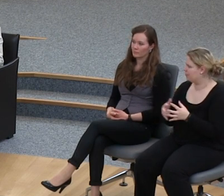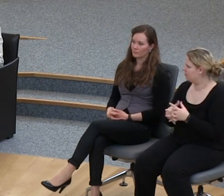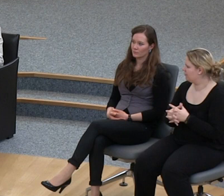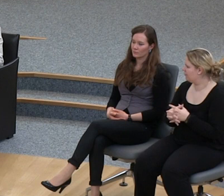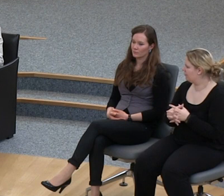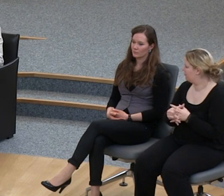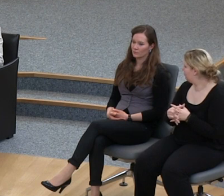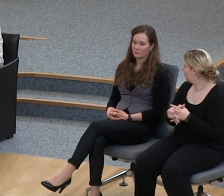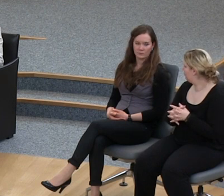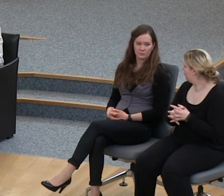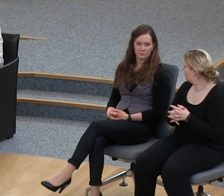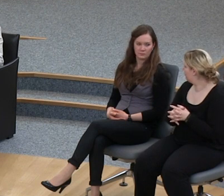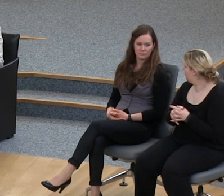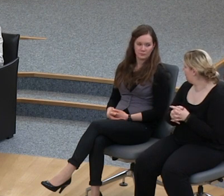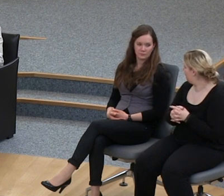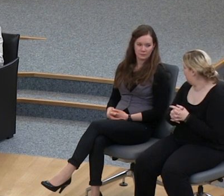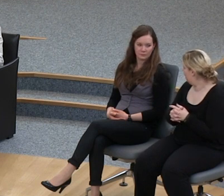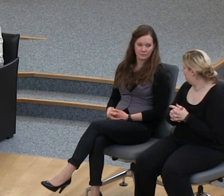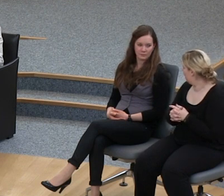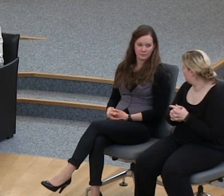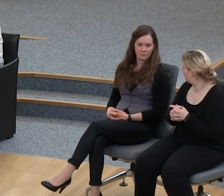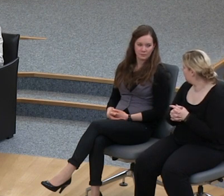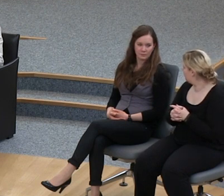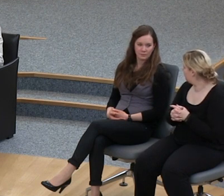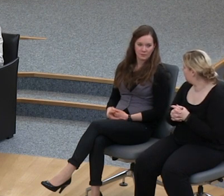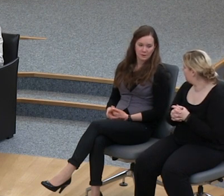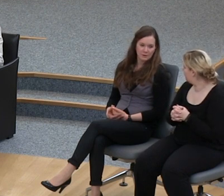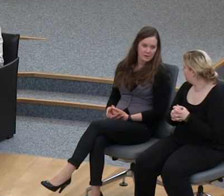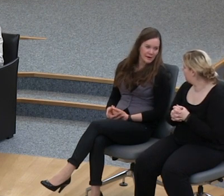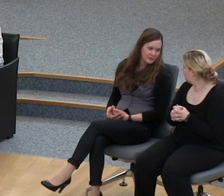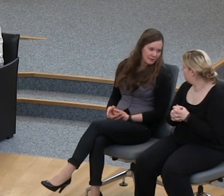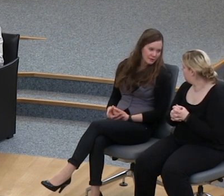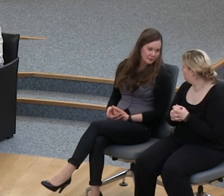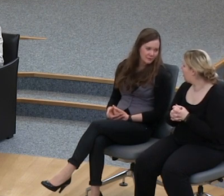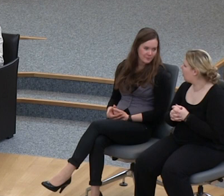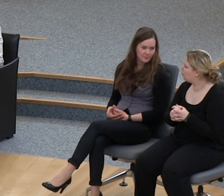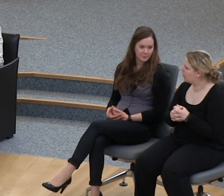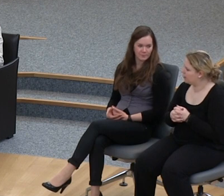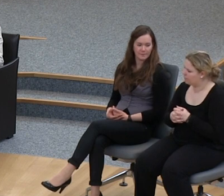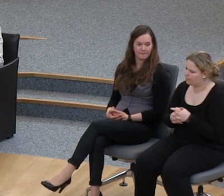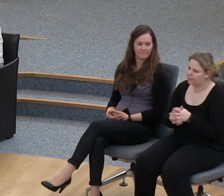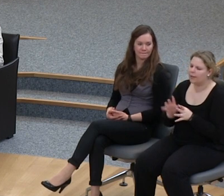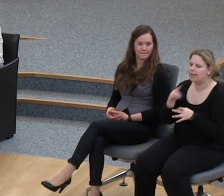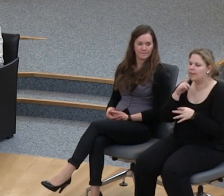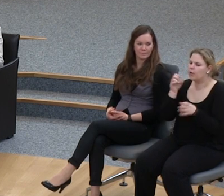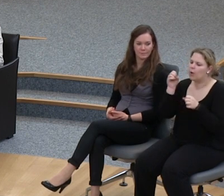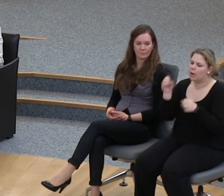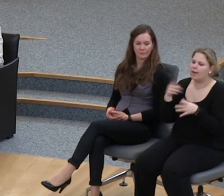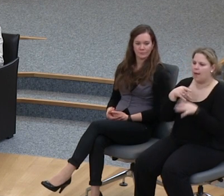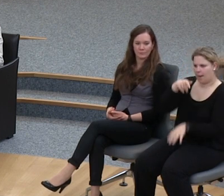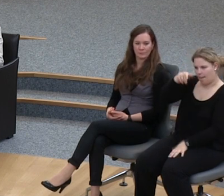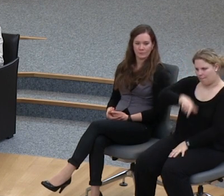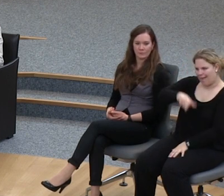da und was ist da dringend zu lösen? Also bei uns Menschen mit Behinderung ist es